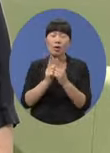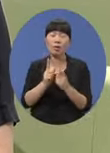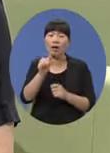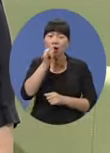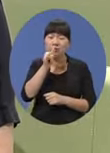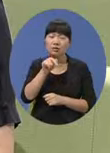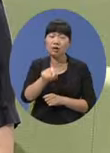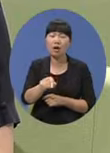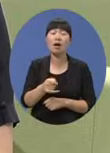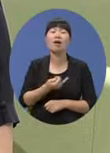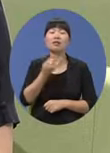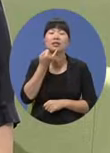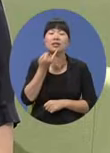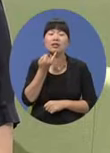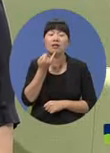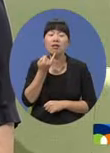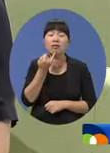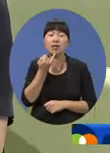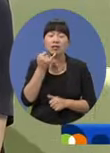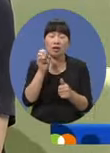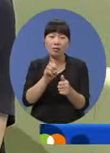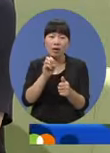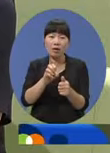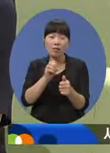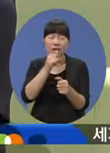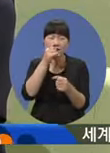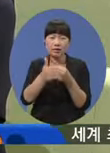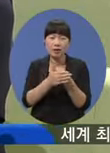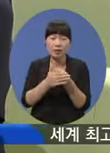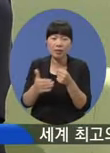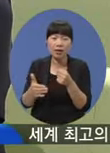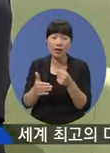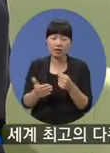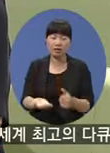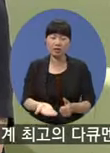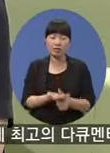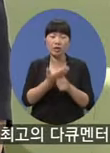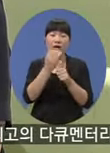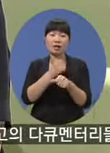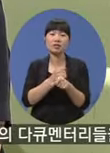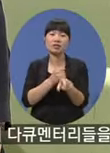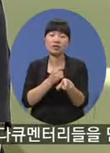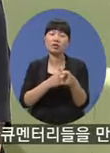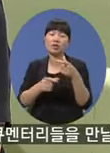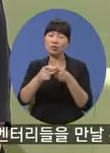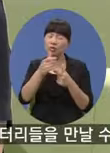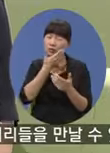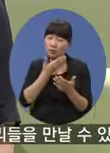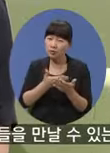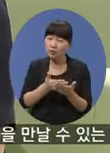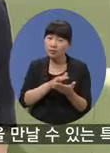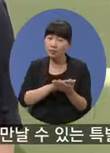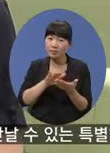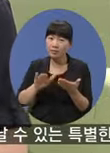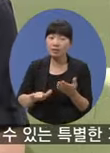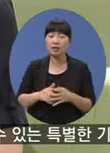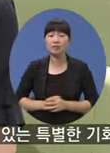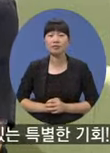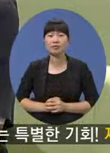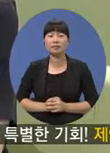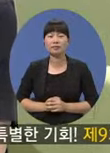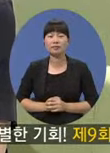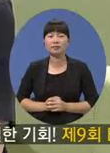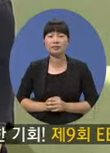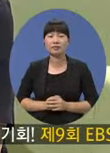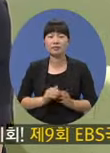하면서 괜찮다, 괜찮다 이야기하면서 아이를 이렇게 좀 키워나가는 것 자체가 좀 중요하거든요. 근데 어쨌건 이제 그런